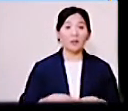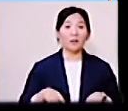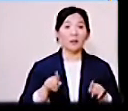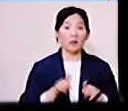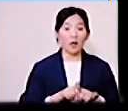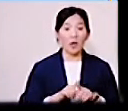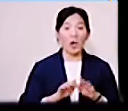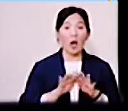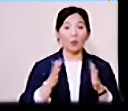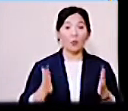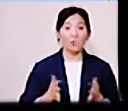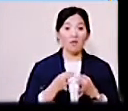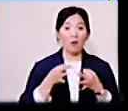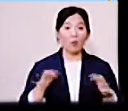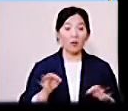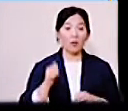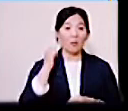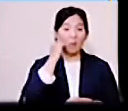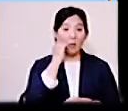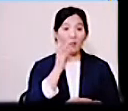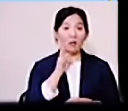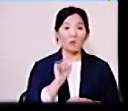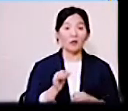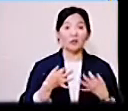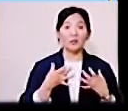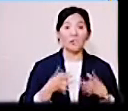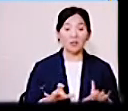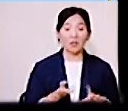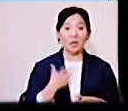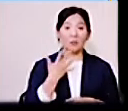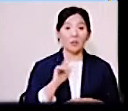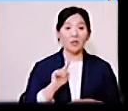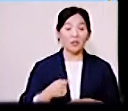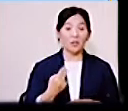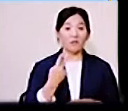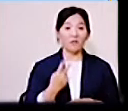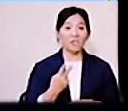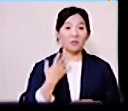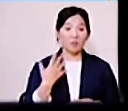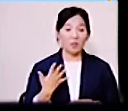такая. Объем свободной памяти на диске